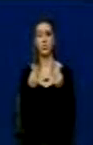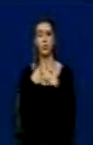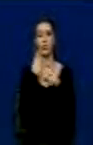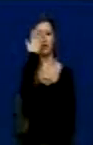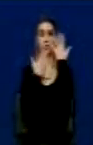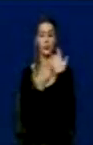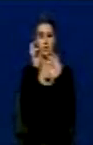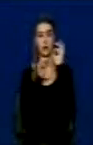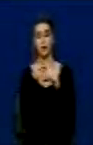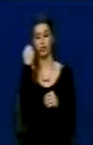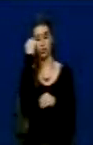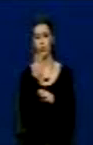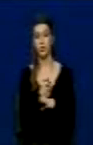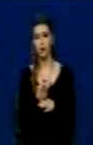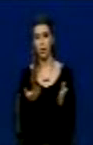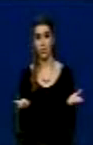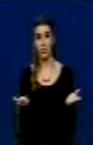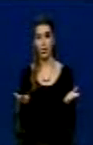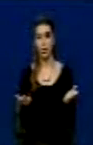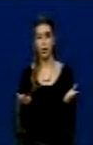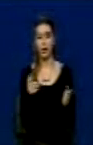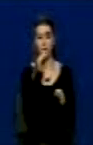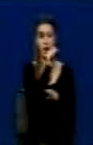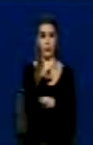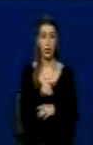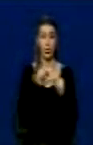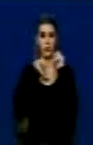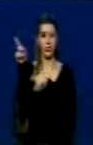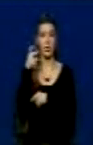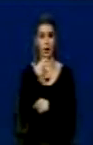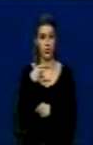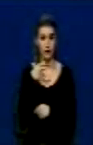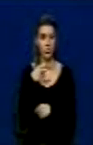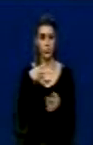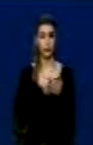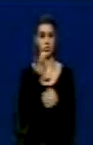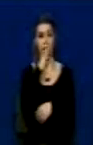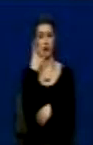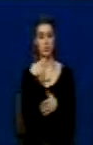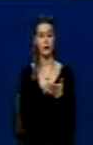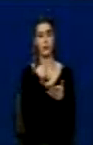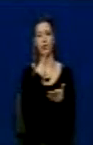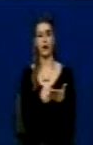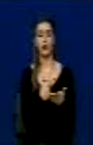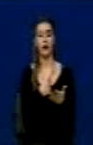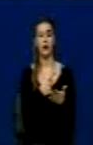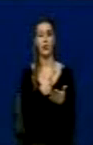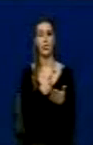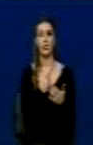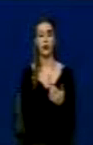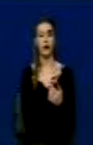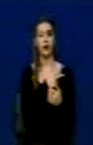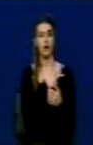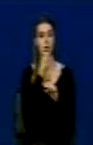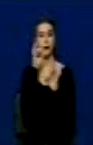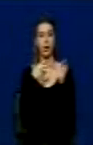statistikave të Republikës Kosovës. Kur në një raport që i dërgohet BE-s të vitit 2014, ne kemi shfrytëzojmë